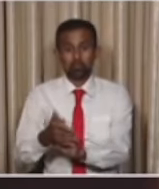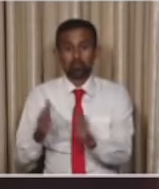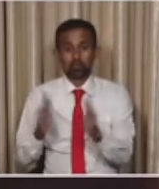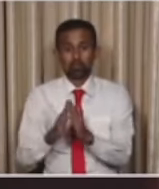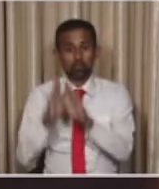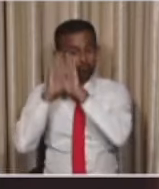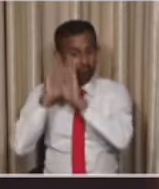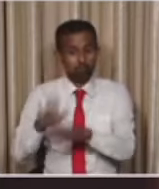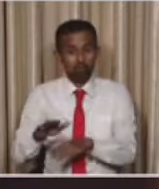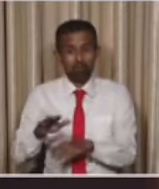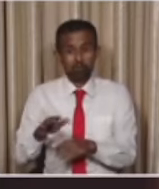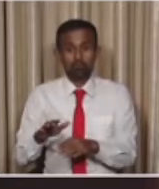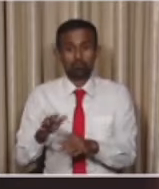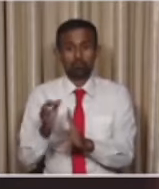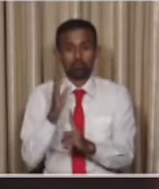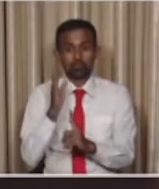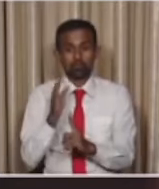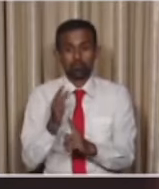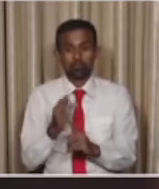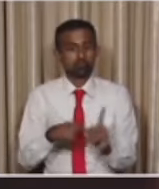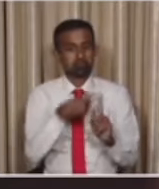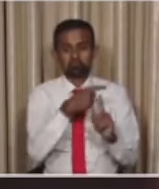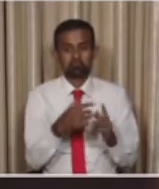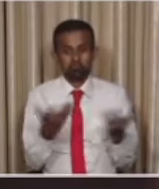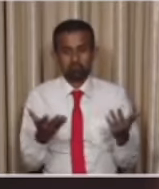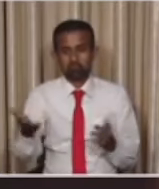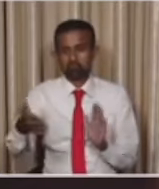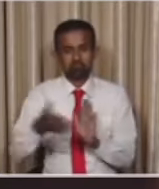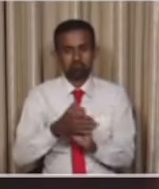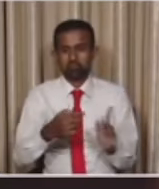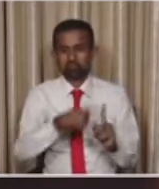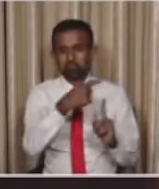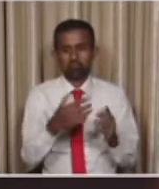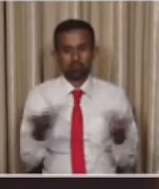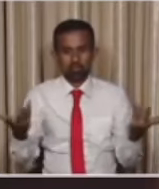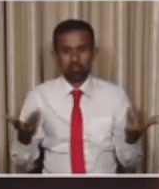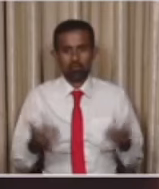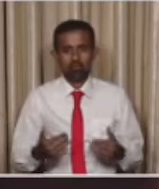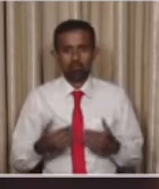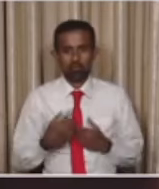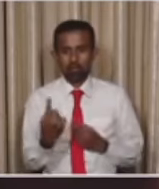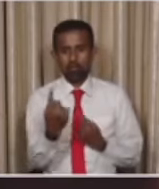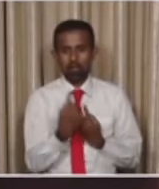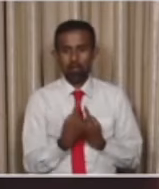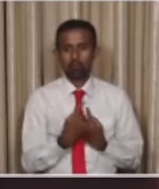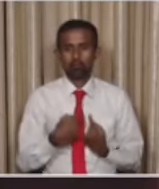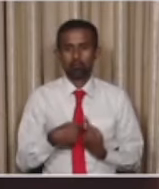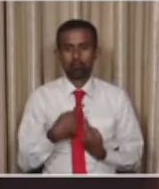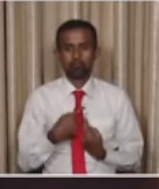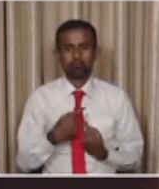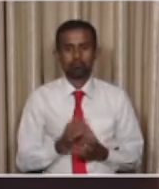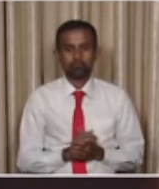වල බුදියගෙන නිදාගෙන හිටියත් ජනාධිපතිතුමාට මොනවත් කරගන්න බැරි වුණානේ ඕගොල්ලොත් එක්ක ඉඳගා ඉතින් බලන්න අපි ගාවට ආවට පස්සේ